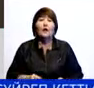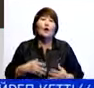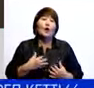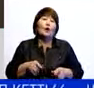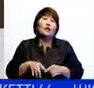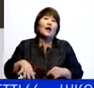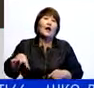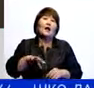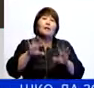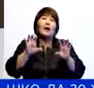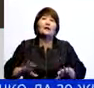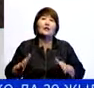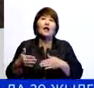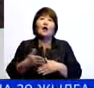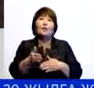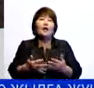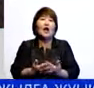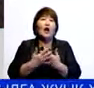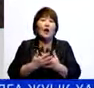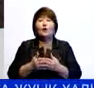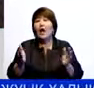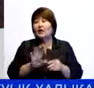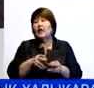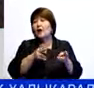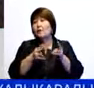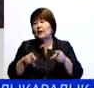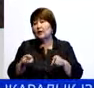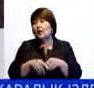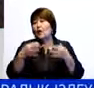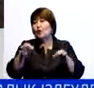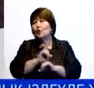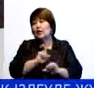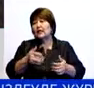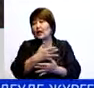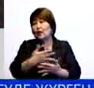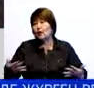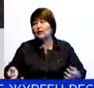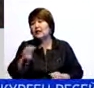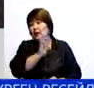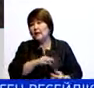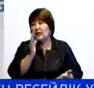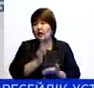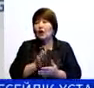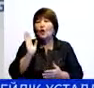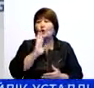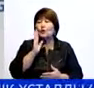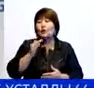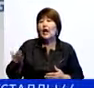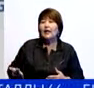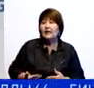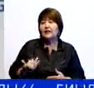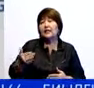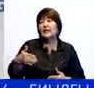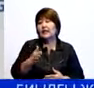Өкінішке қарай, аймақта заңсыз балық аулау фактілері азаймай отыр. Браконьерлер тіпті рұқсат етілмеген құрал-жабдықтарды пайдалану арқылы судағы тіршілік